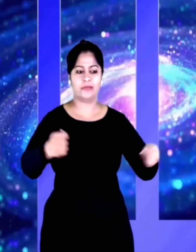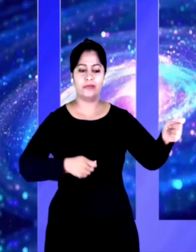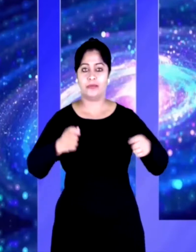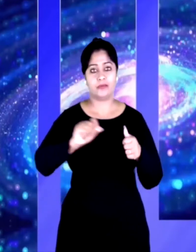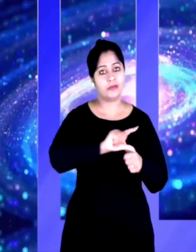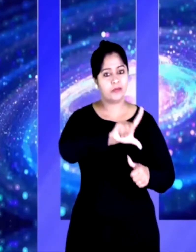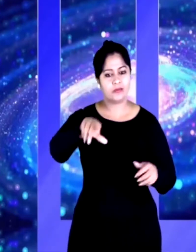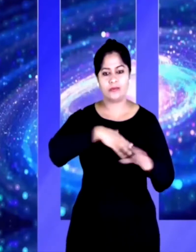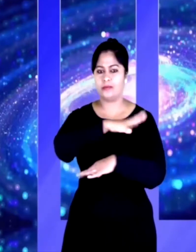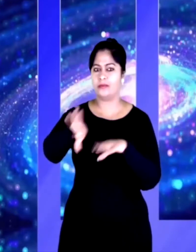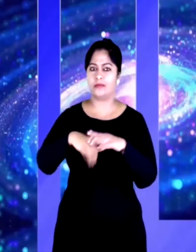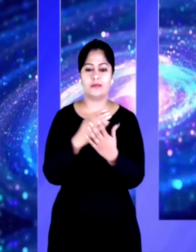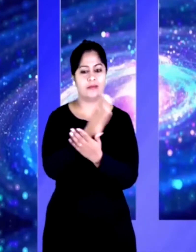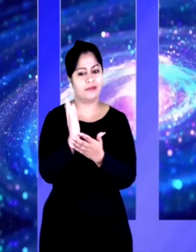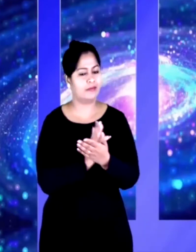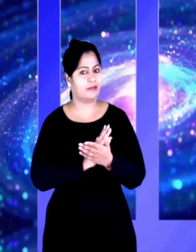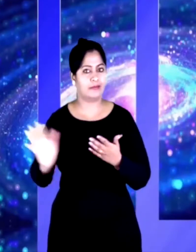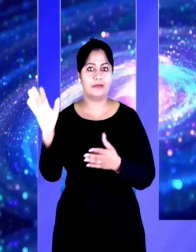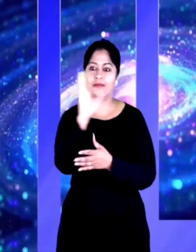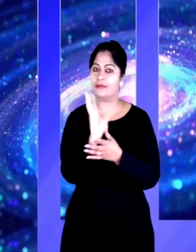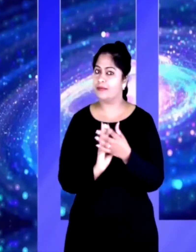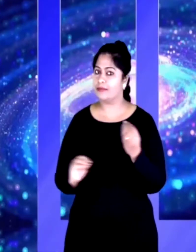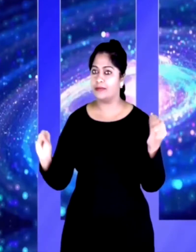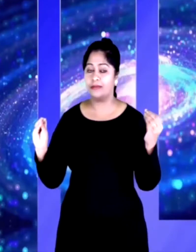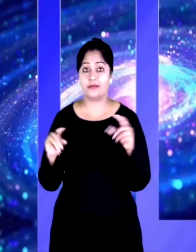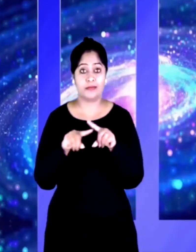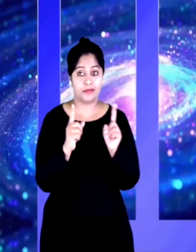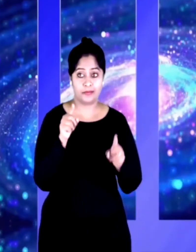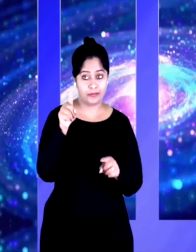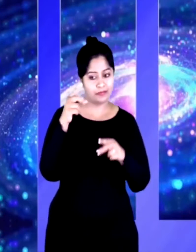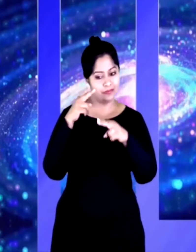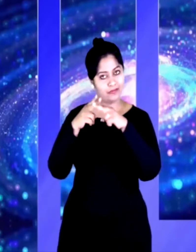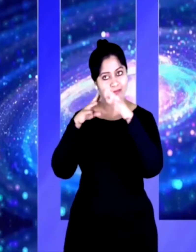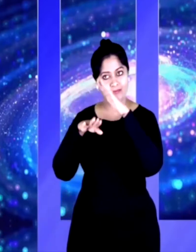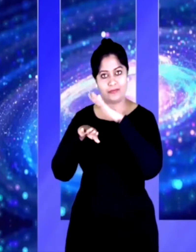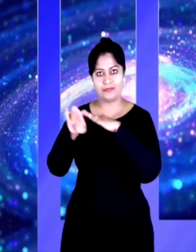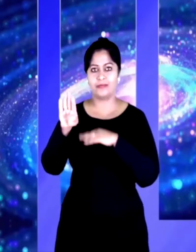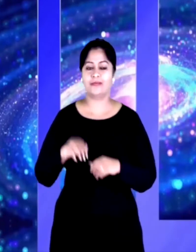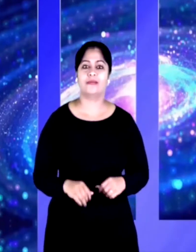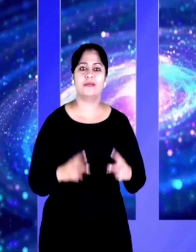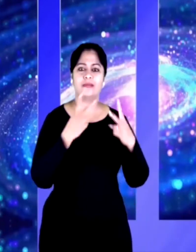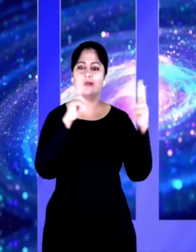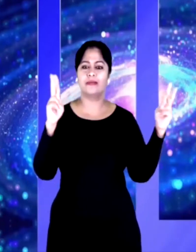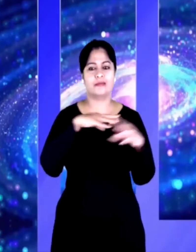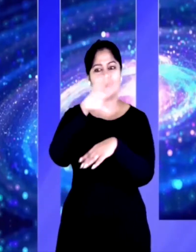राजावं राजामं मेलं उंग